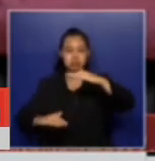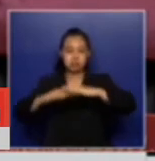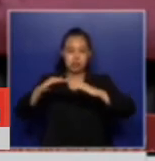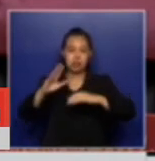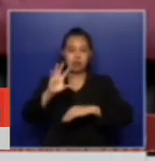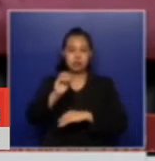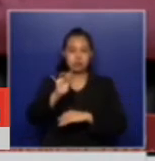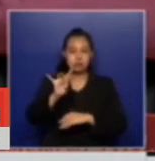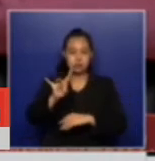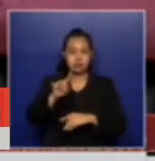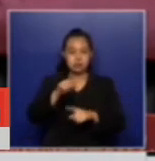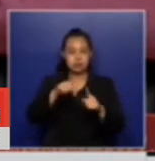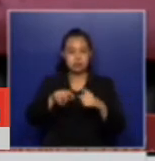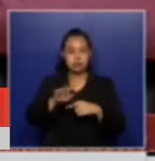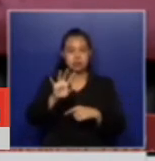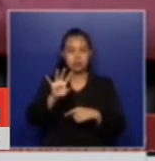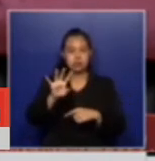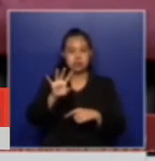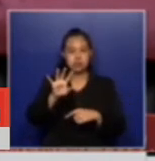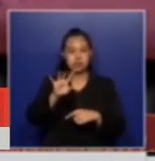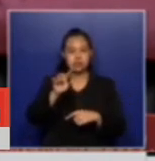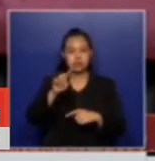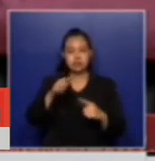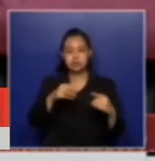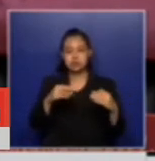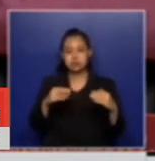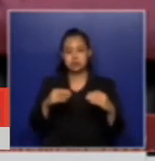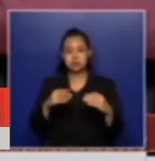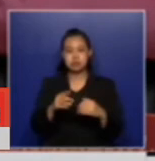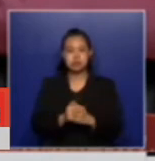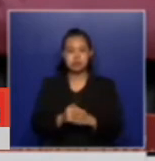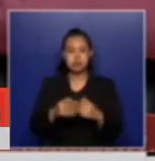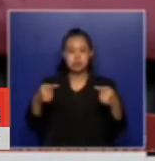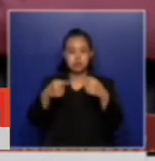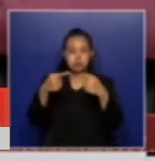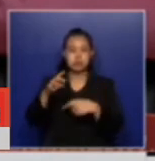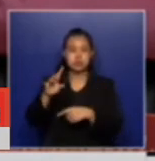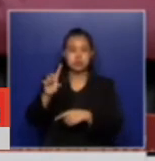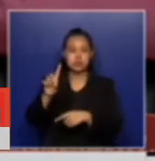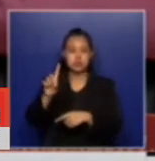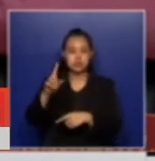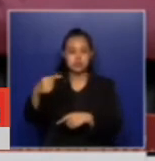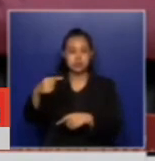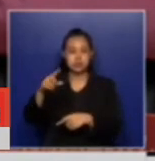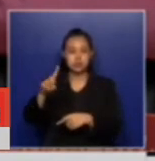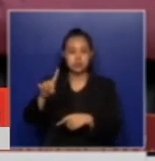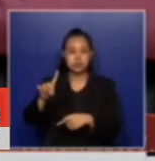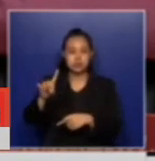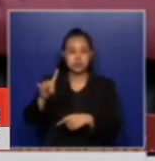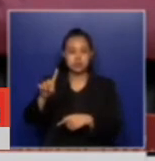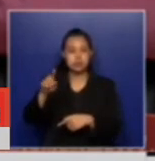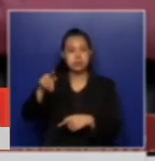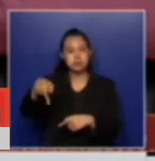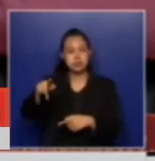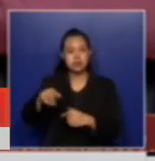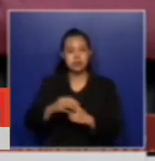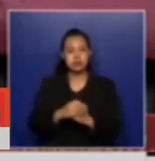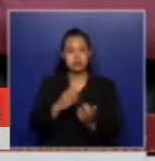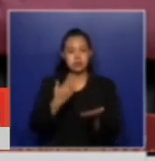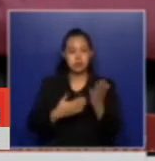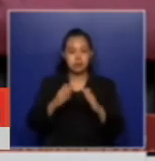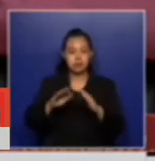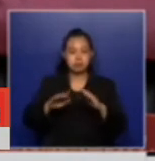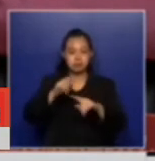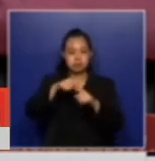ต่อ GDP นะครับ57หรือ58แล้วมันอาจจะเลยร้อยละ60ซึ่งมันจะทำ